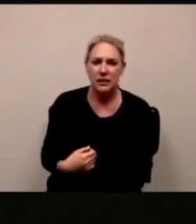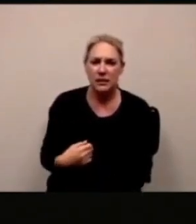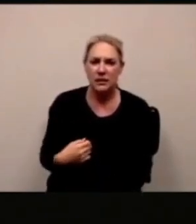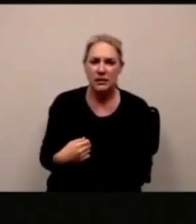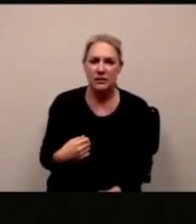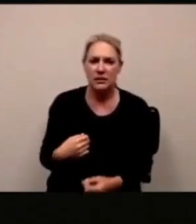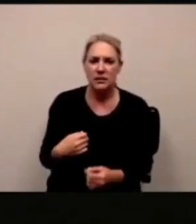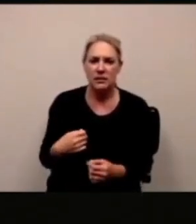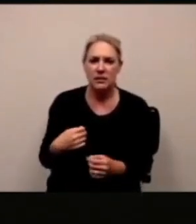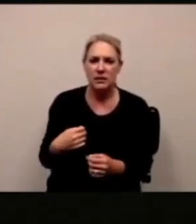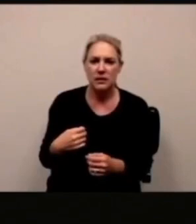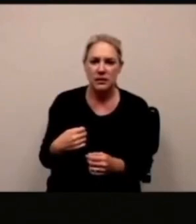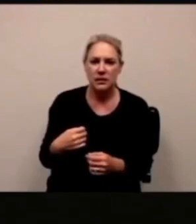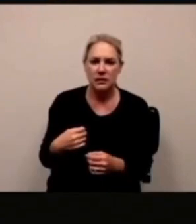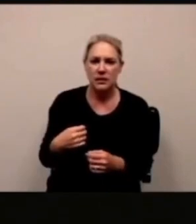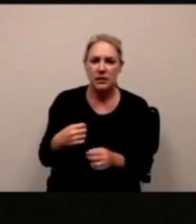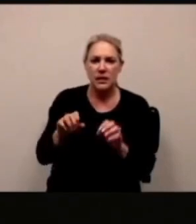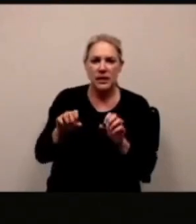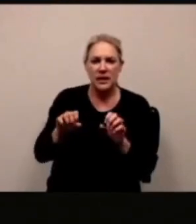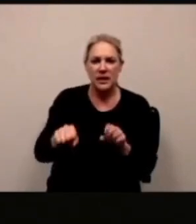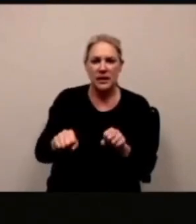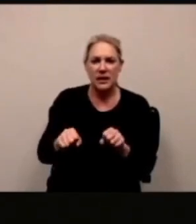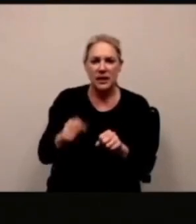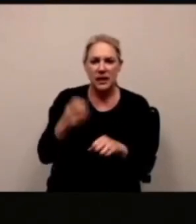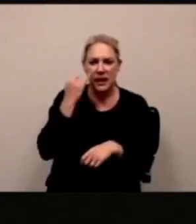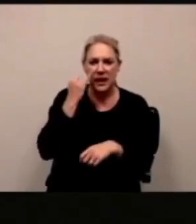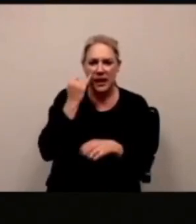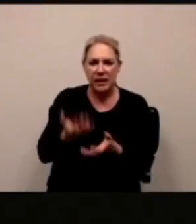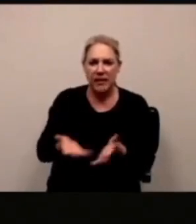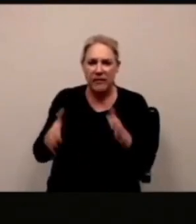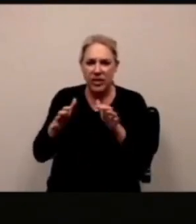ことを念頭には置いています